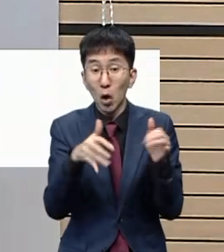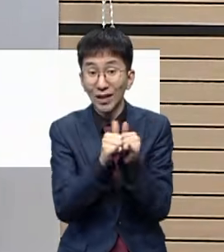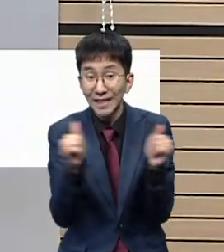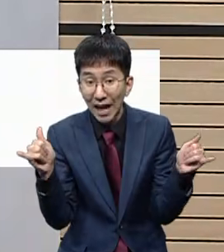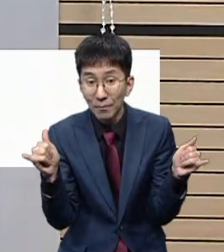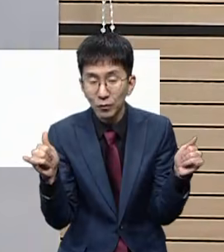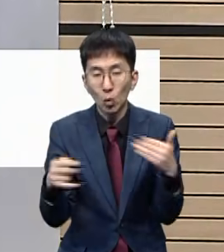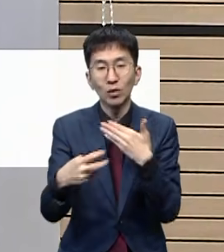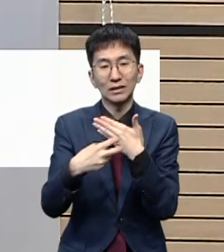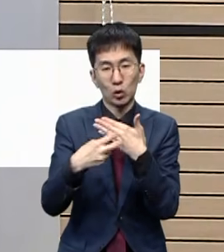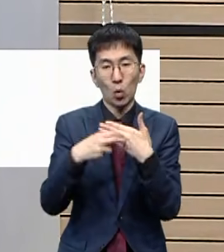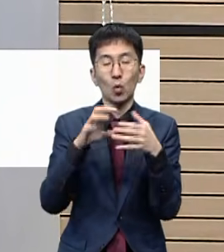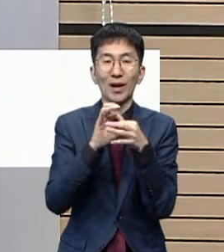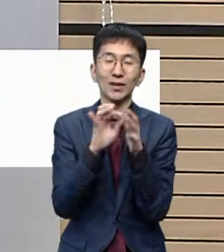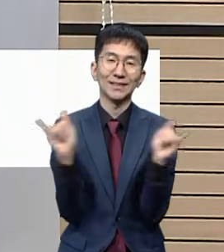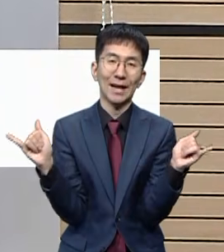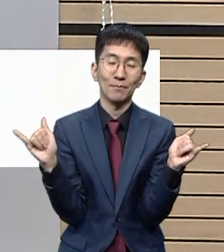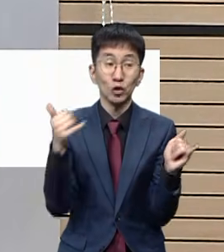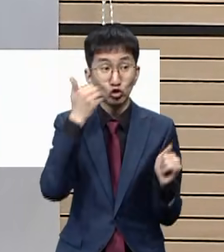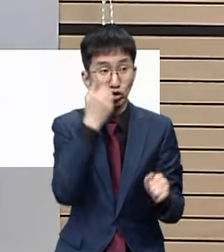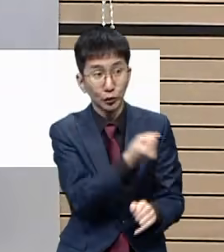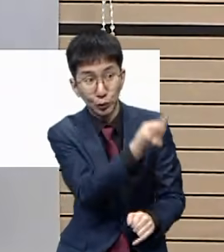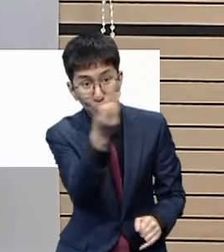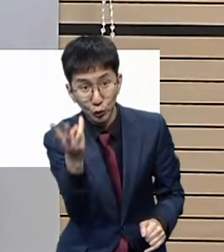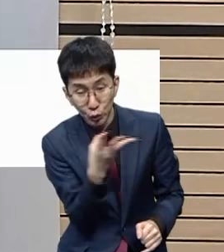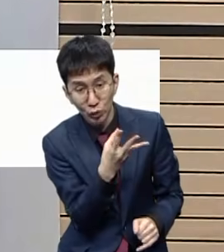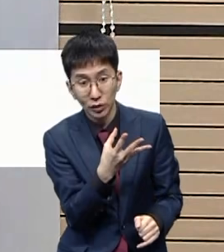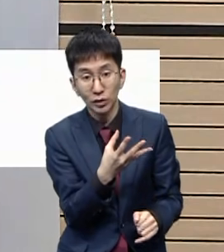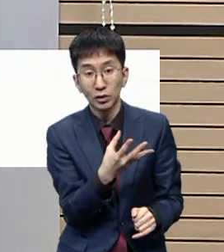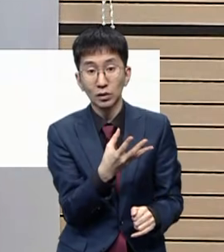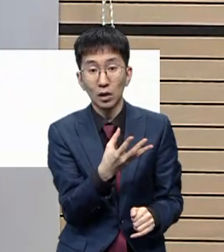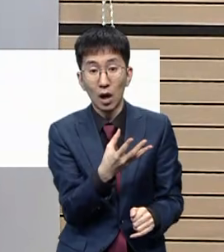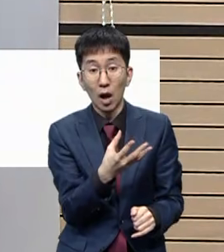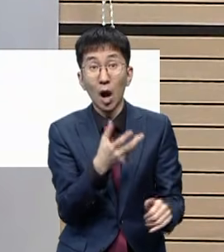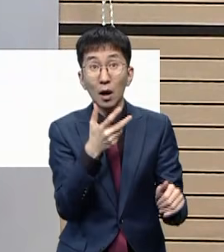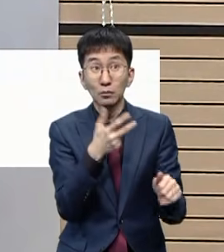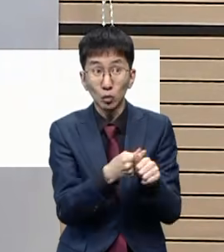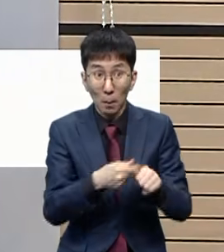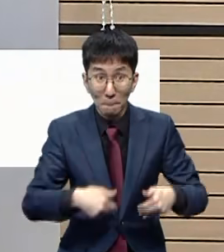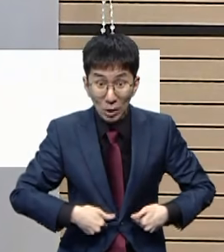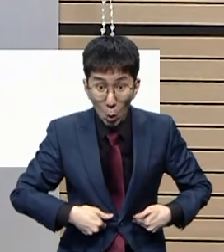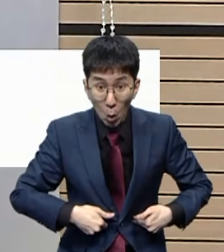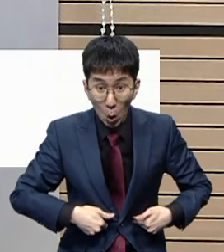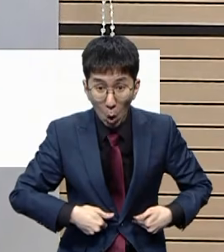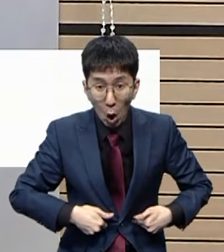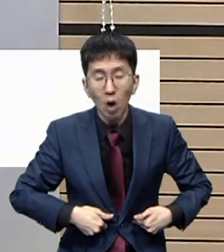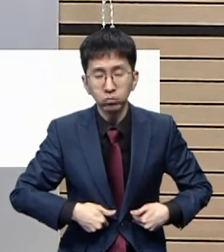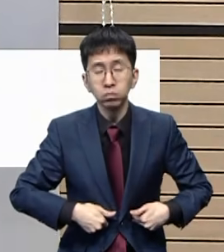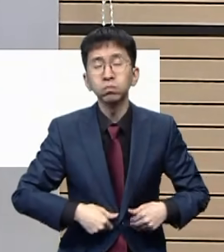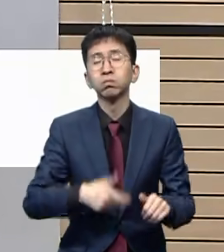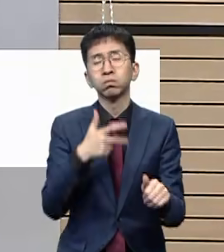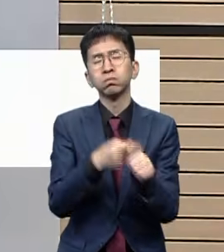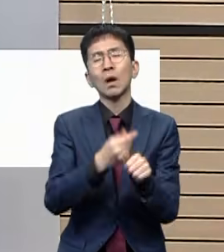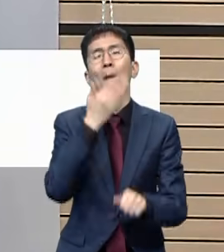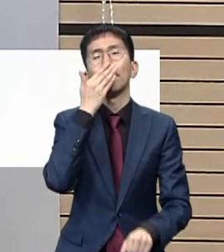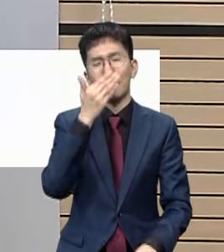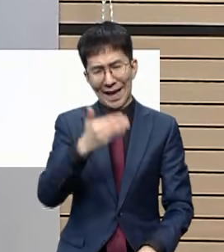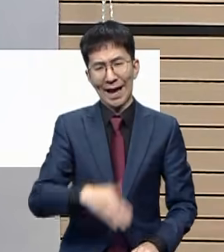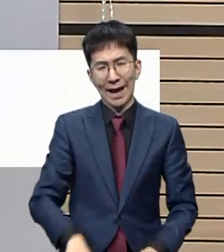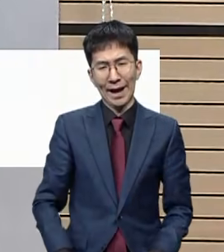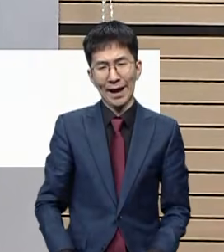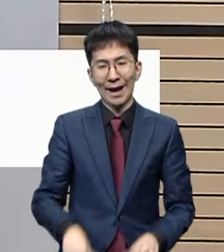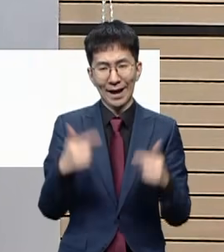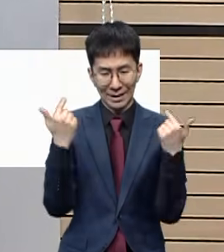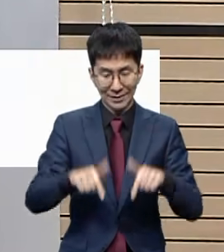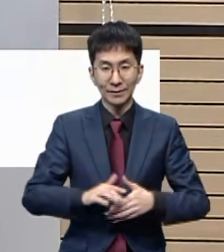그 보건의료 계의 대표들이 접종을 하는 게 필요하다고 판단이 되면 그런 접점은 언제든지